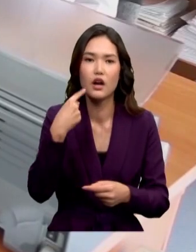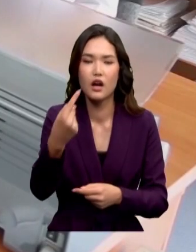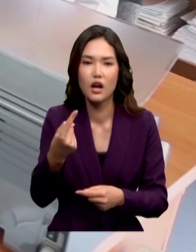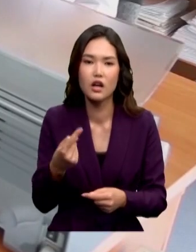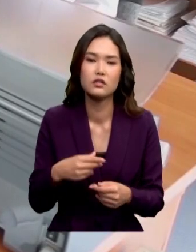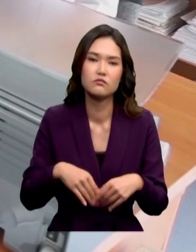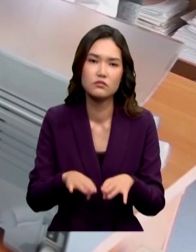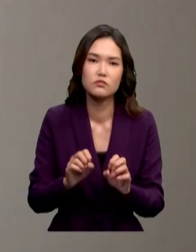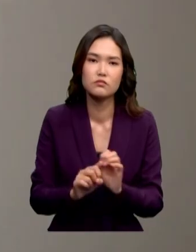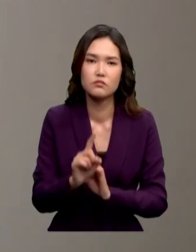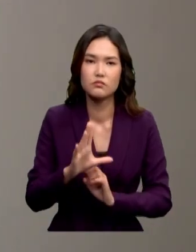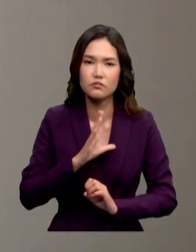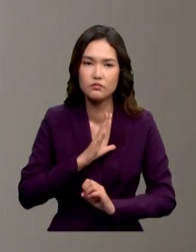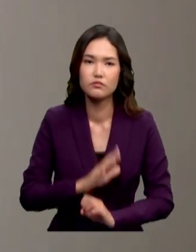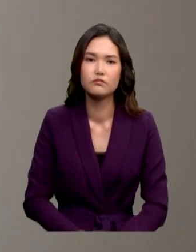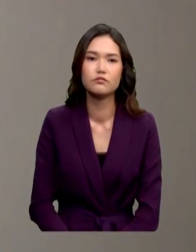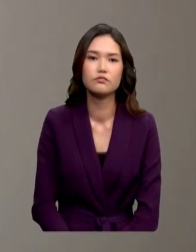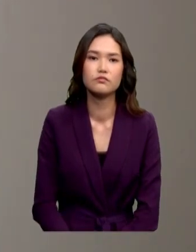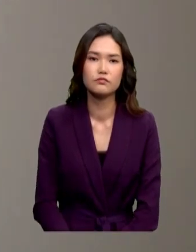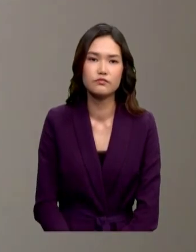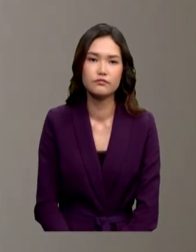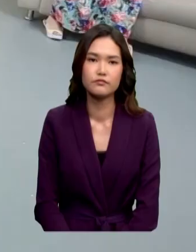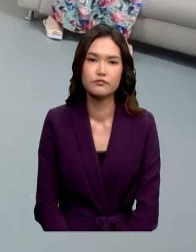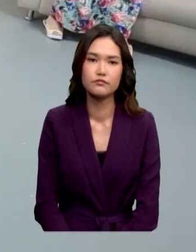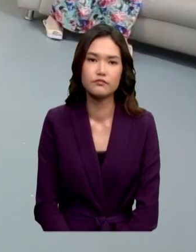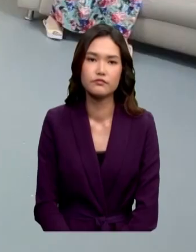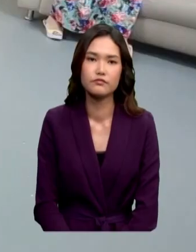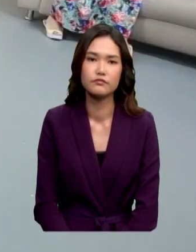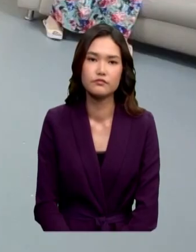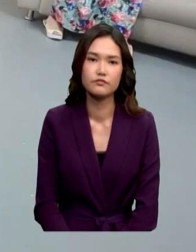көп ақша шығаратын болған. Сымбат Серікқызы, Нұрсұлтан Сәулет, Атамекен Бизнес.